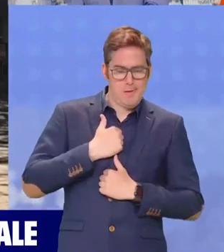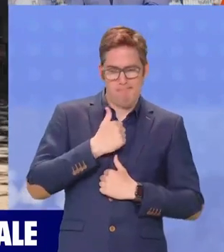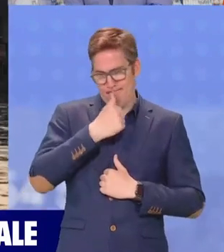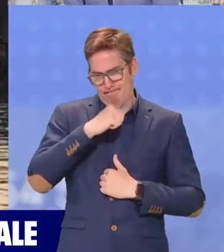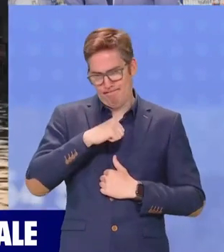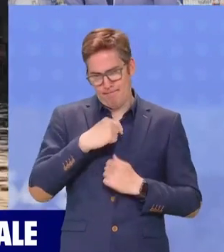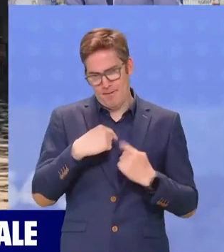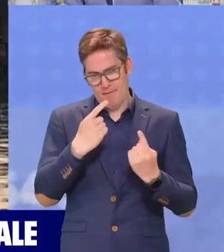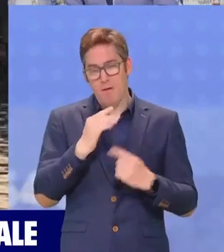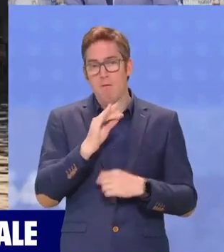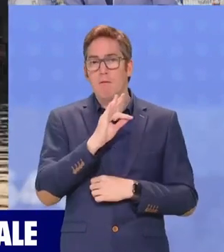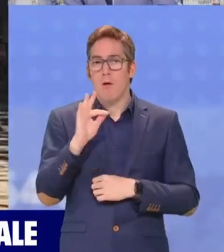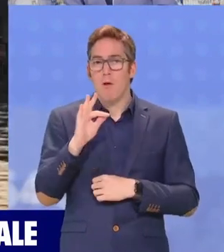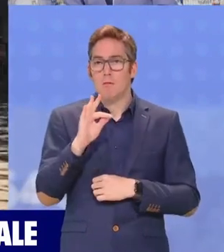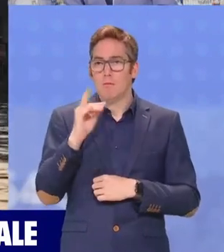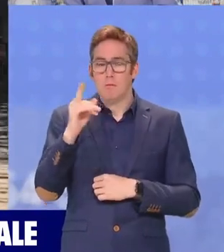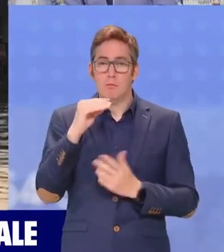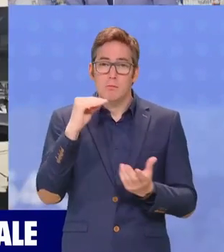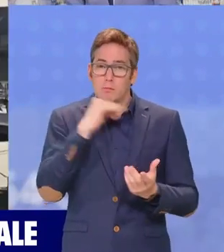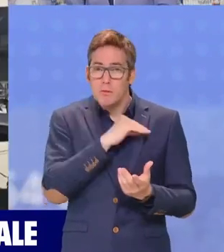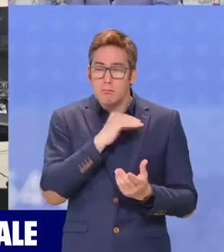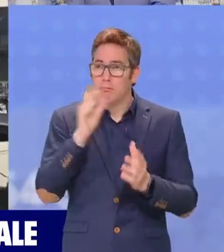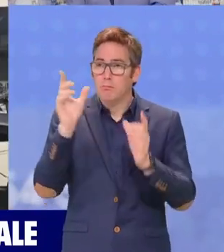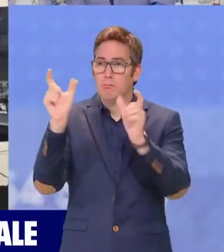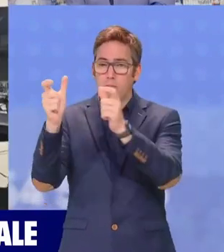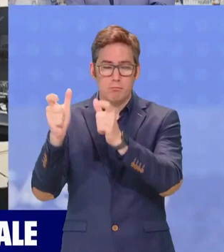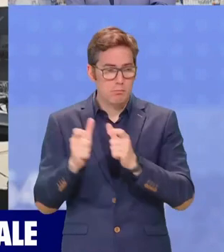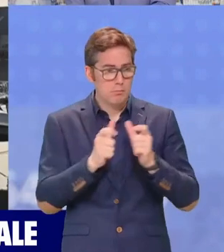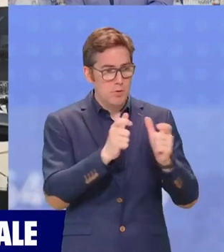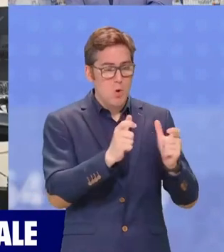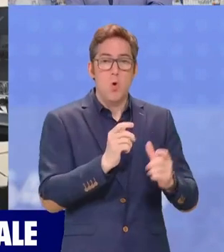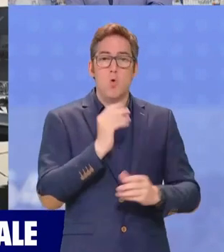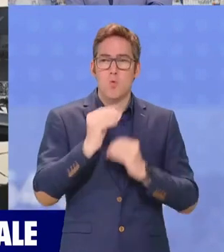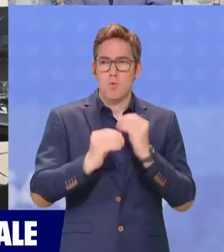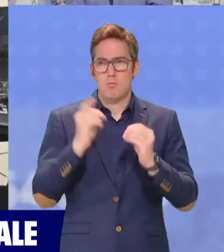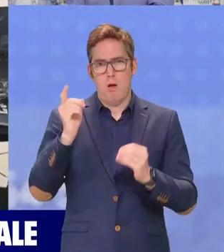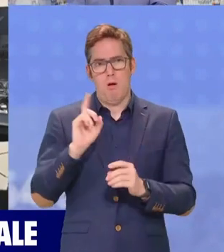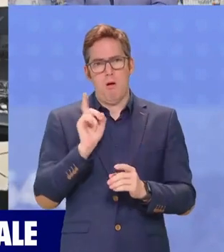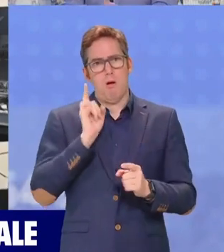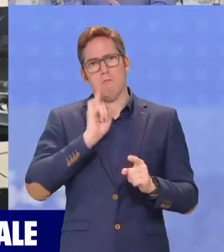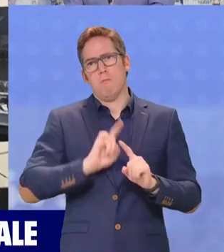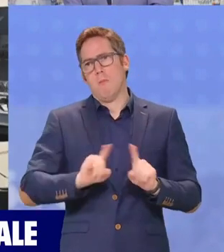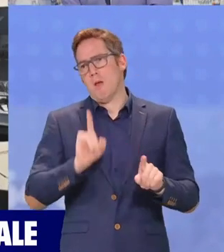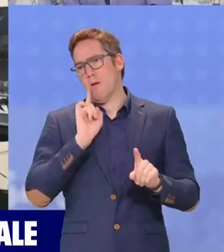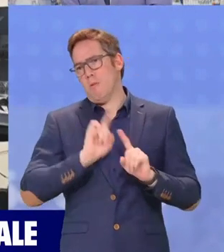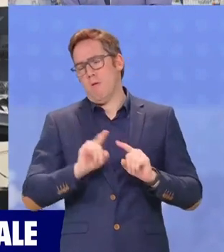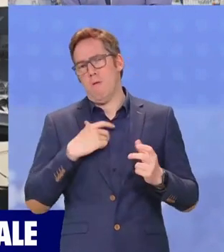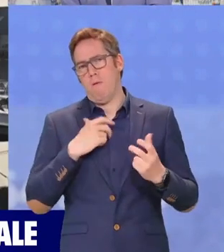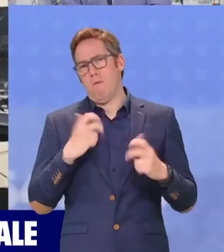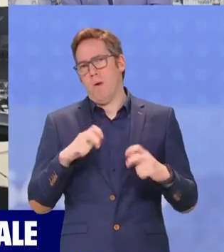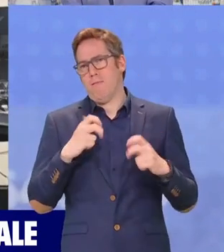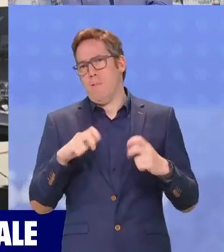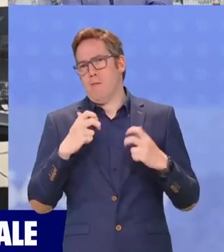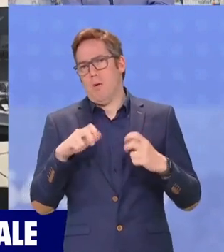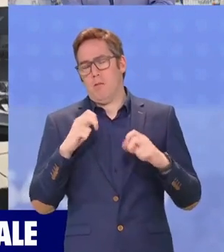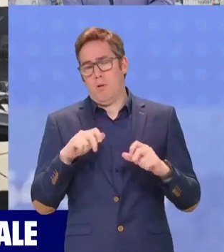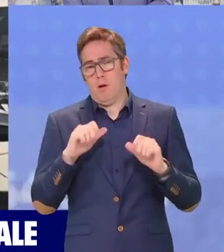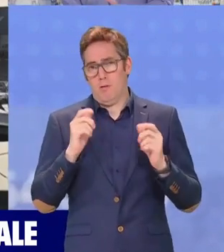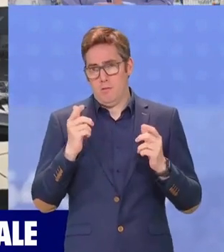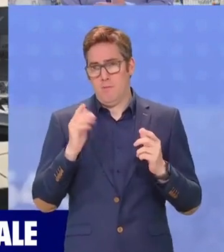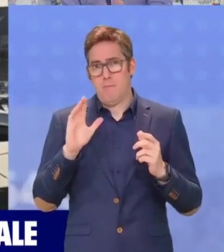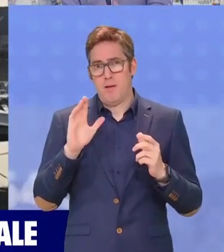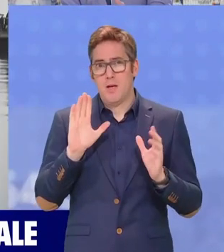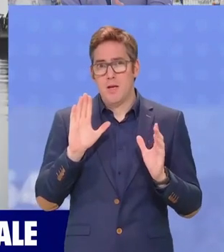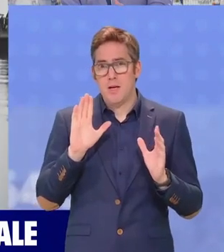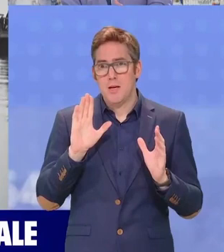à ce moment là sa remise sera relativement rapide en revanche il peut s'y opposer il peut exercer des recours et on